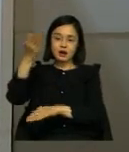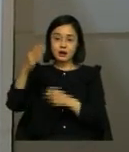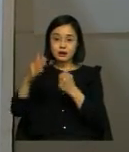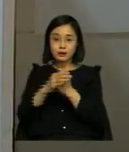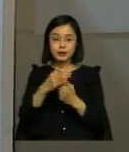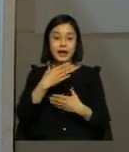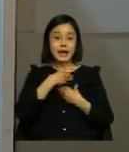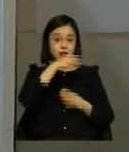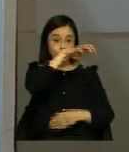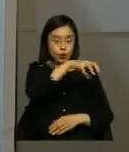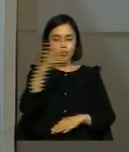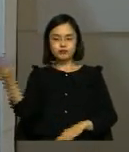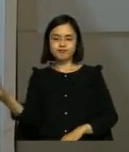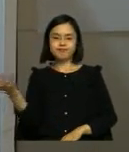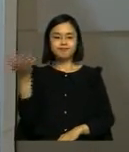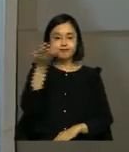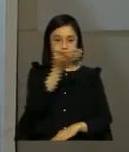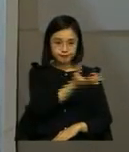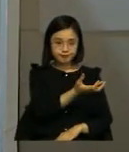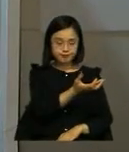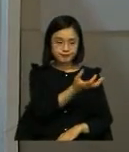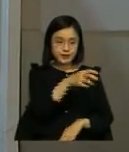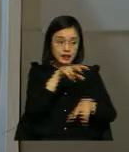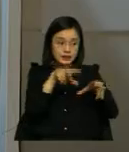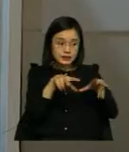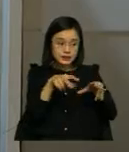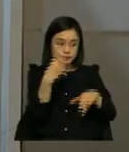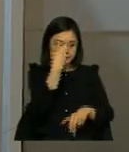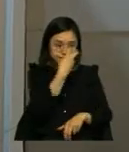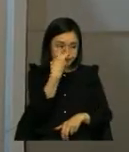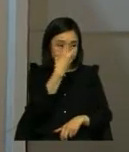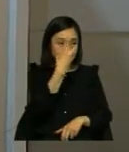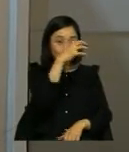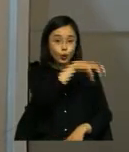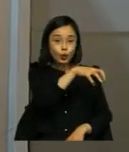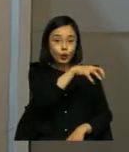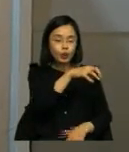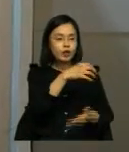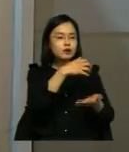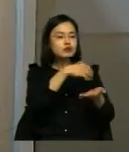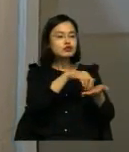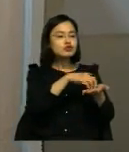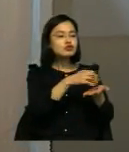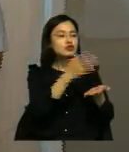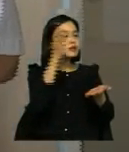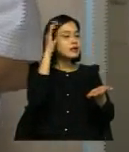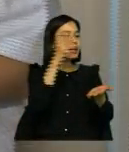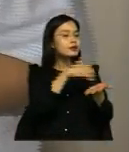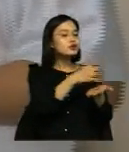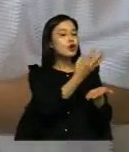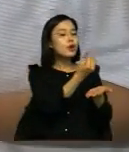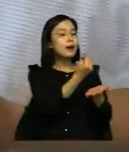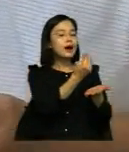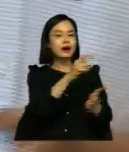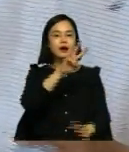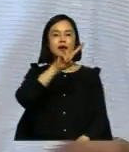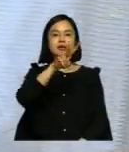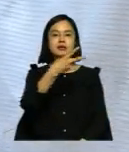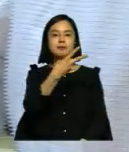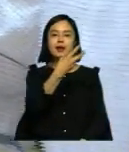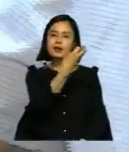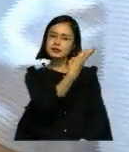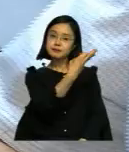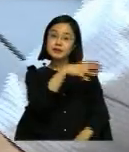새롭게 조성된 보호소에 현재 몇 마리 정도의 개들이 남아 있나요? 지금 213마리 정도에서 지금